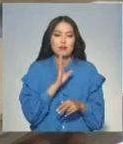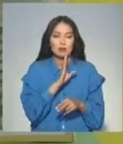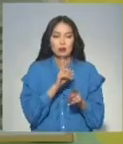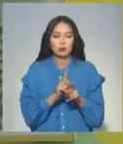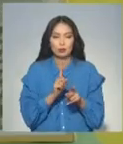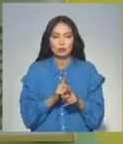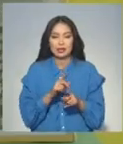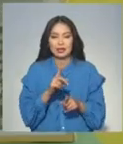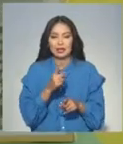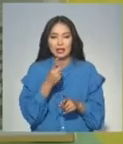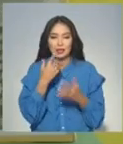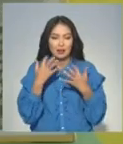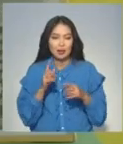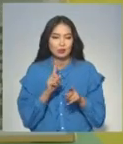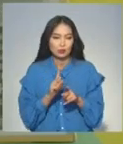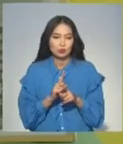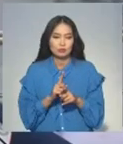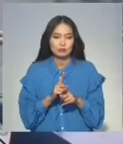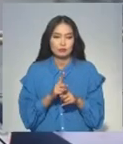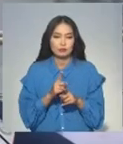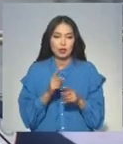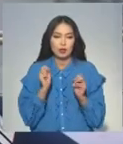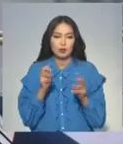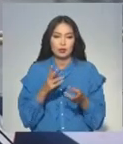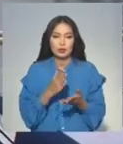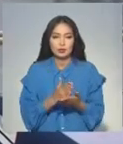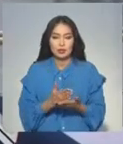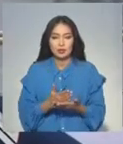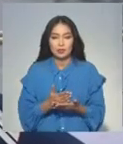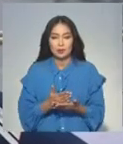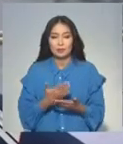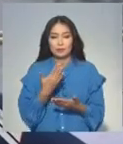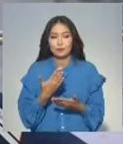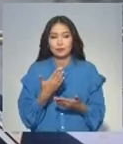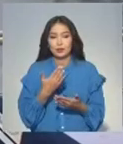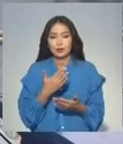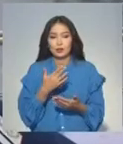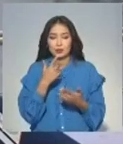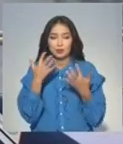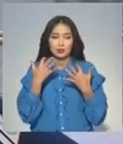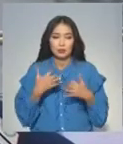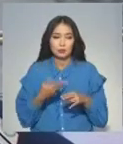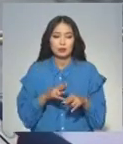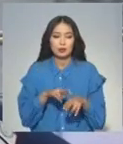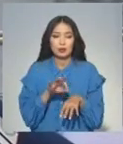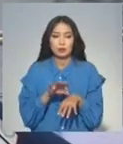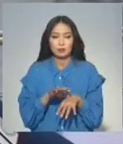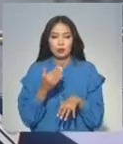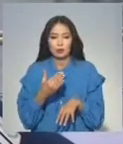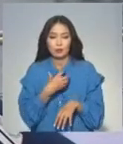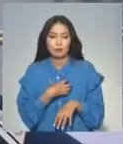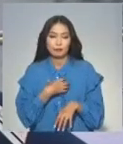апарады. Мамандар жағдайға алаңдаулы. Қызылша ауру бұл вакцинамен басқарылатын ауруларға жататындықтан,